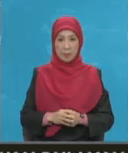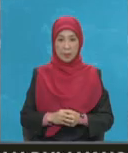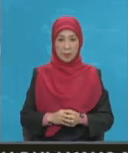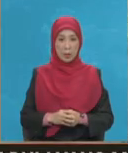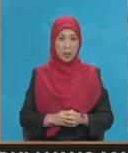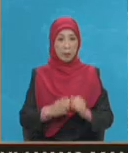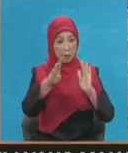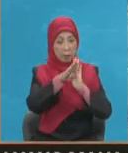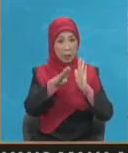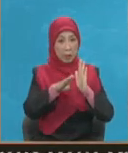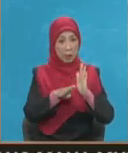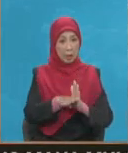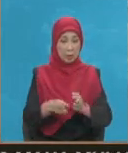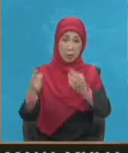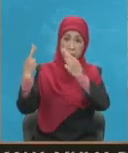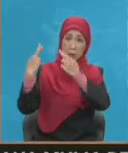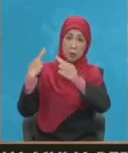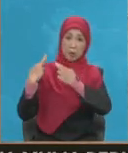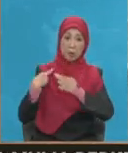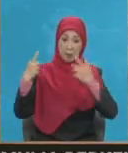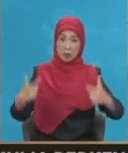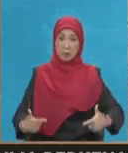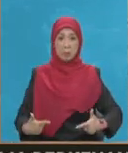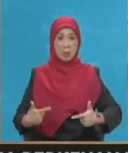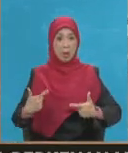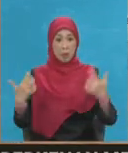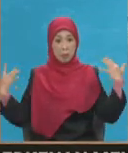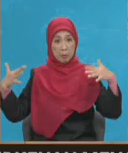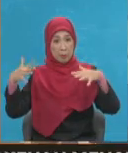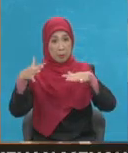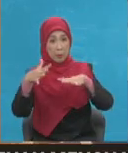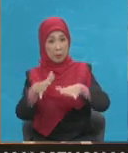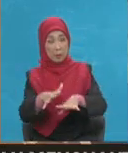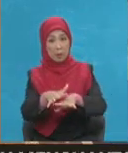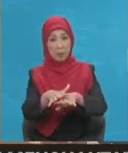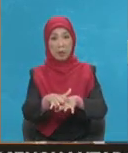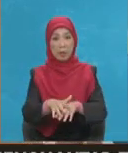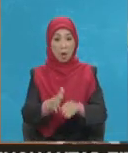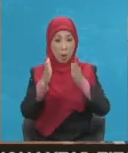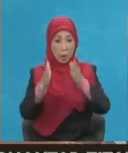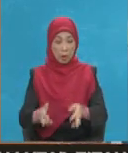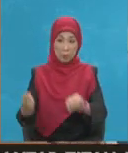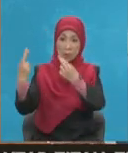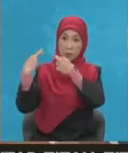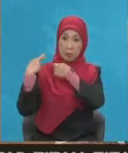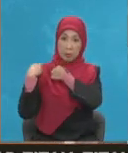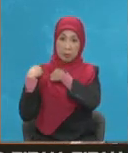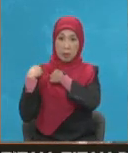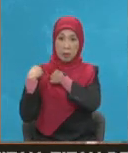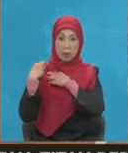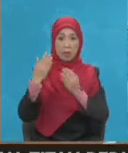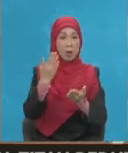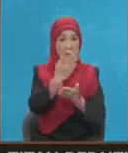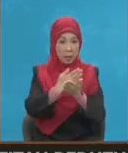Aspek kebersihan juga dititikberatkan semasa berlangsungnya upacara Perhimpunan Agong. Mereka yang dipertanggungjawabkan terutamanya